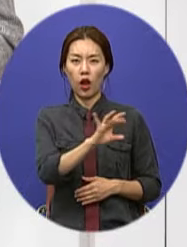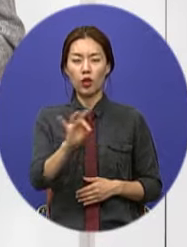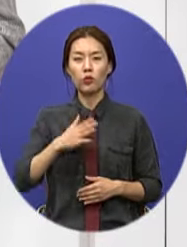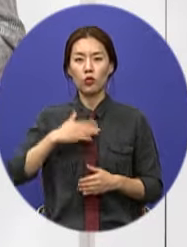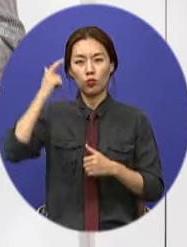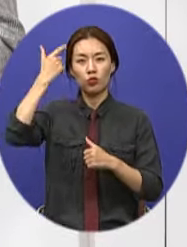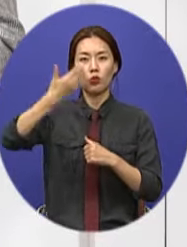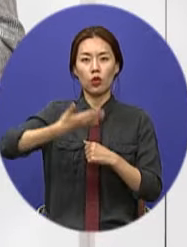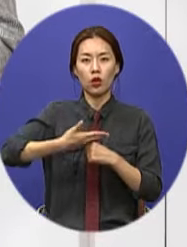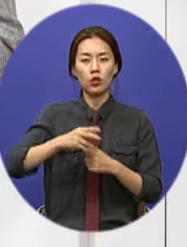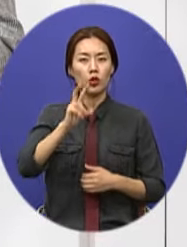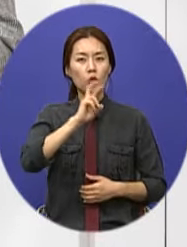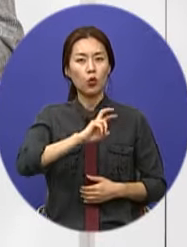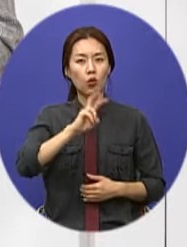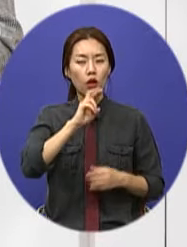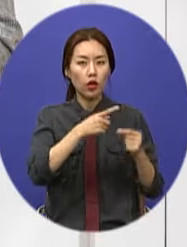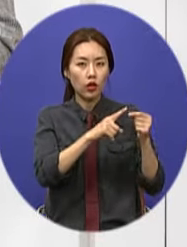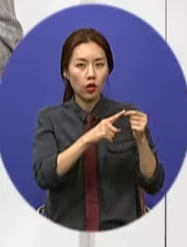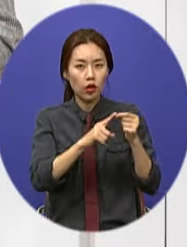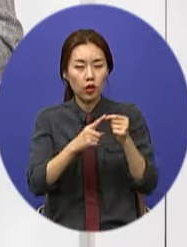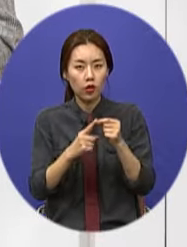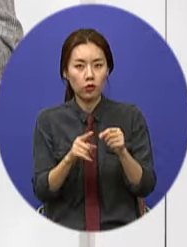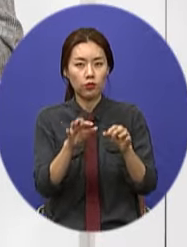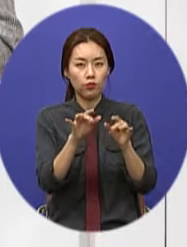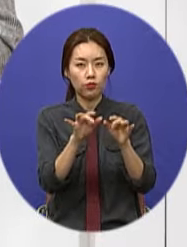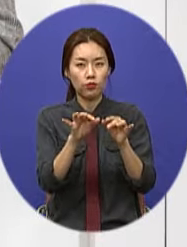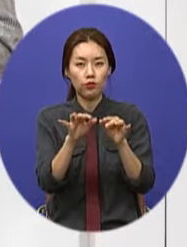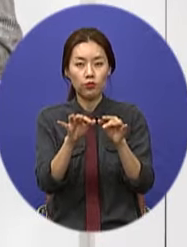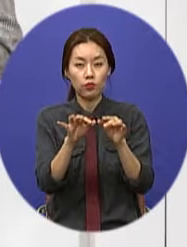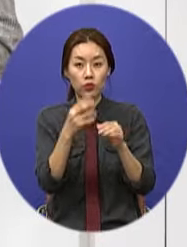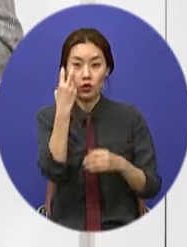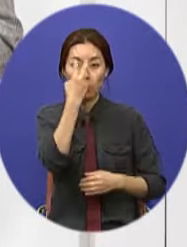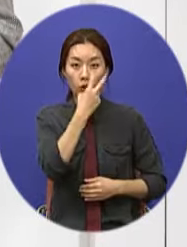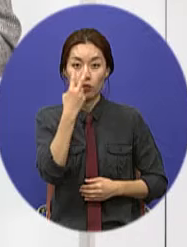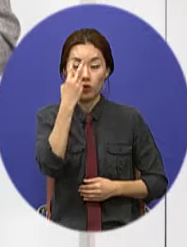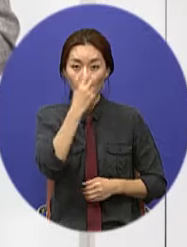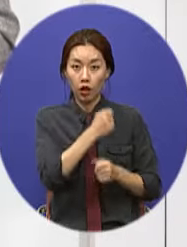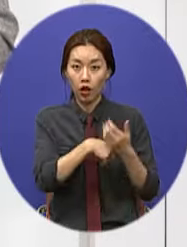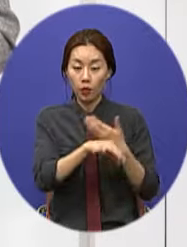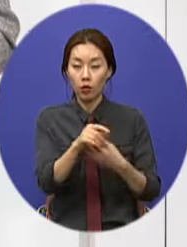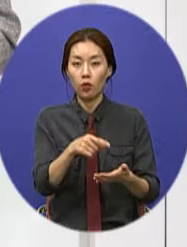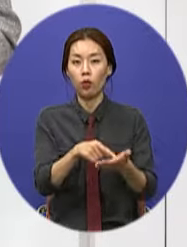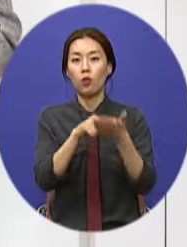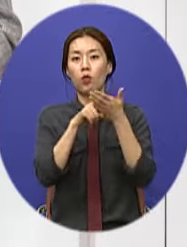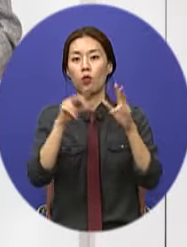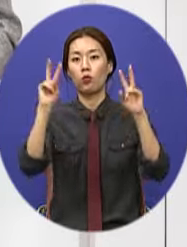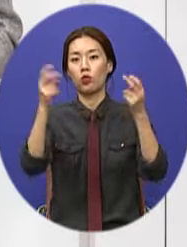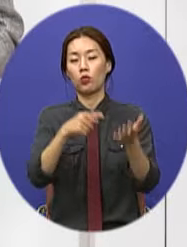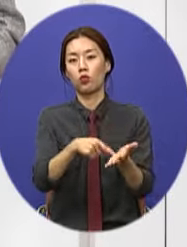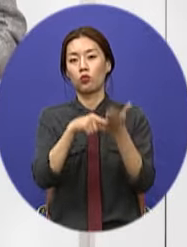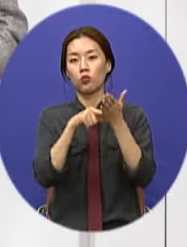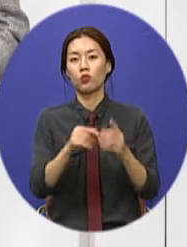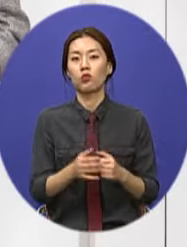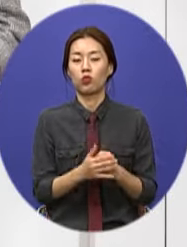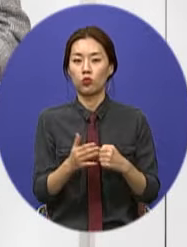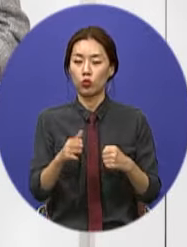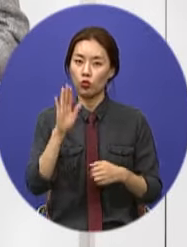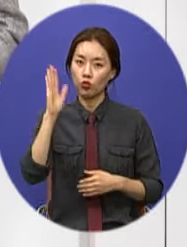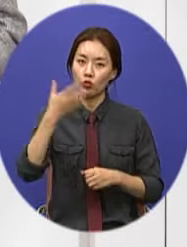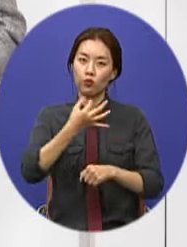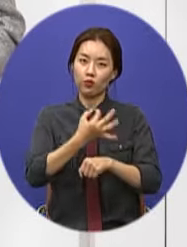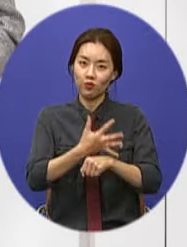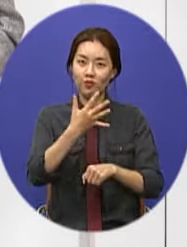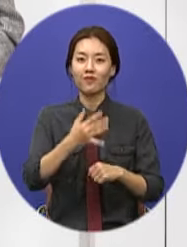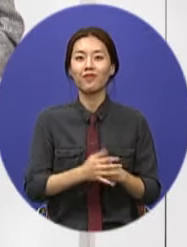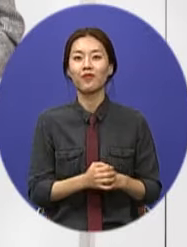물어봐요. 노래를 쭉 가사만 이렇게 스마트폰에 치면은 제목이 뜨더라고. 그렇죠. 예, 네, 그 참 편리한 기능이 예, 있는데.